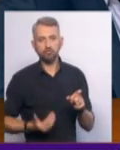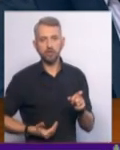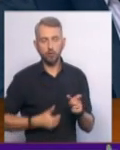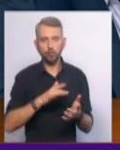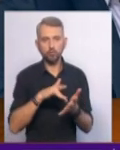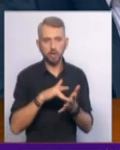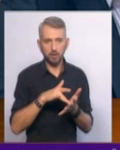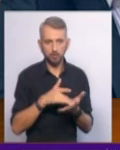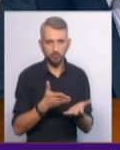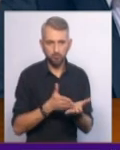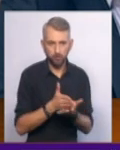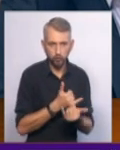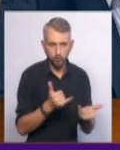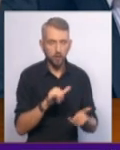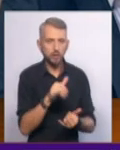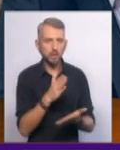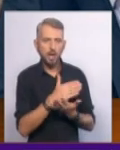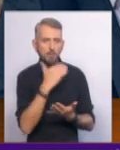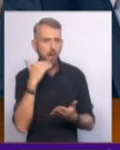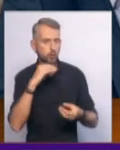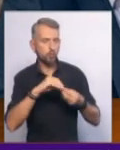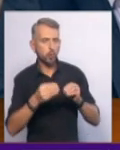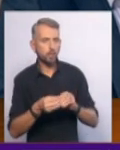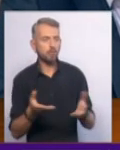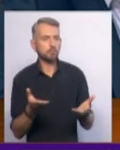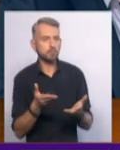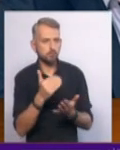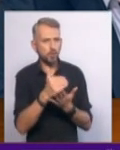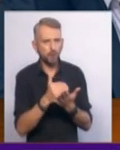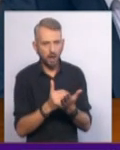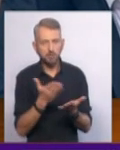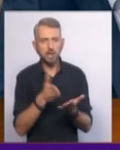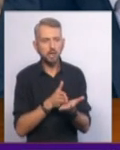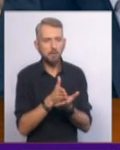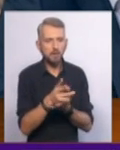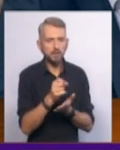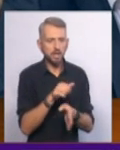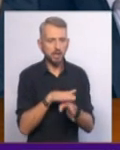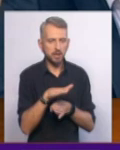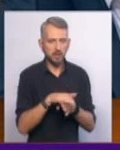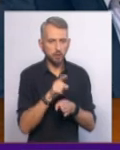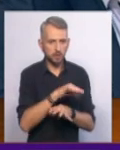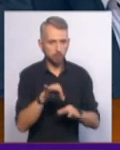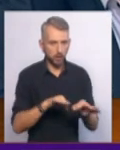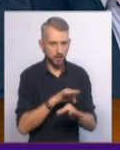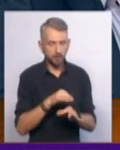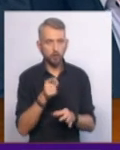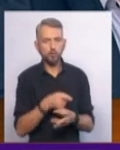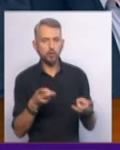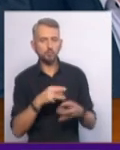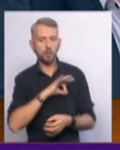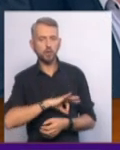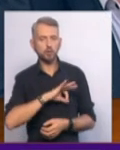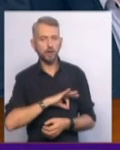інфраструктури, тому що в них є багато програм, які якраз направлені їх на реалізацію цих проєктів. Тому потрібно